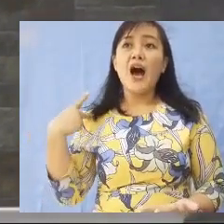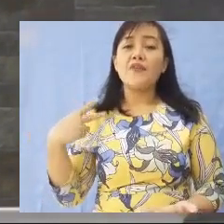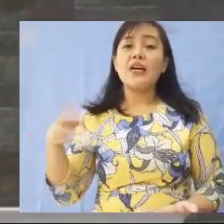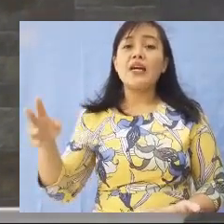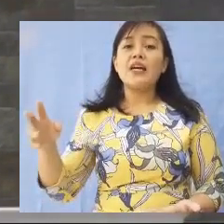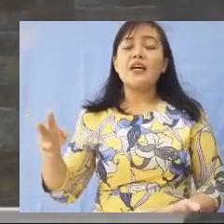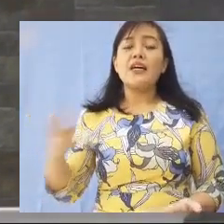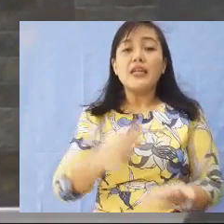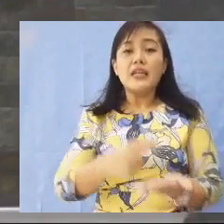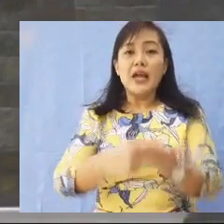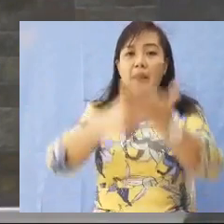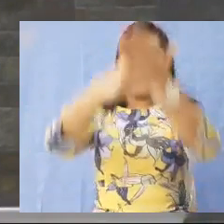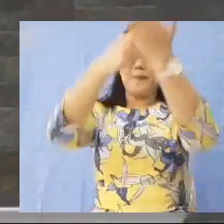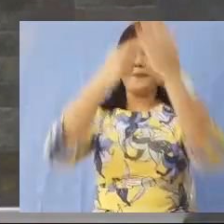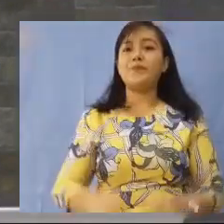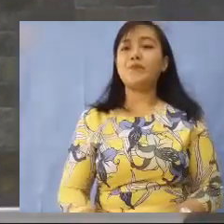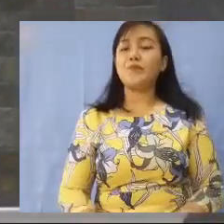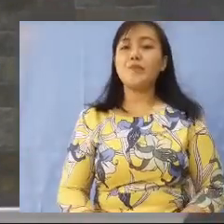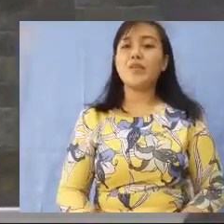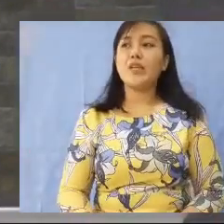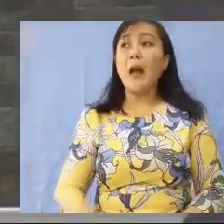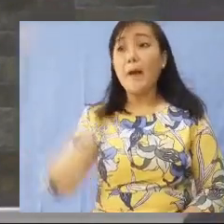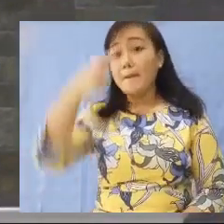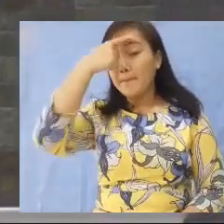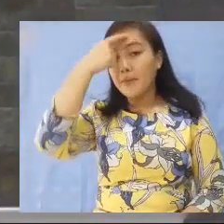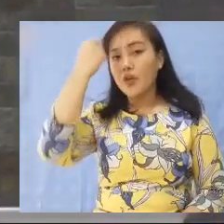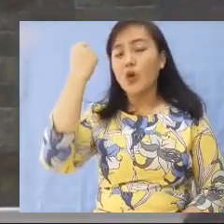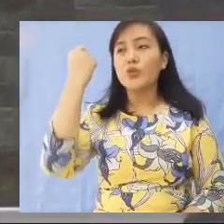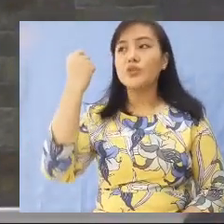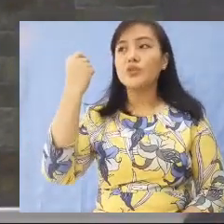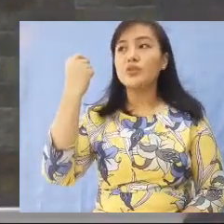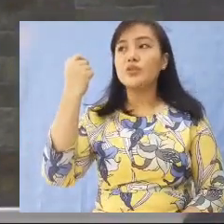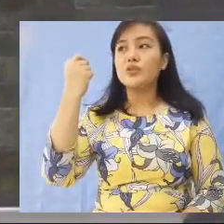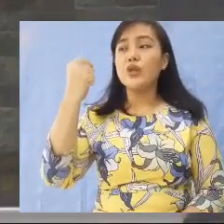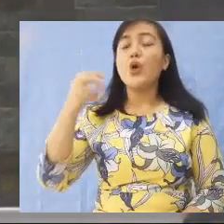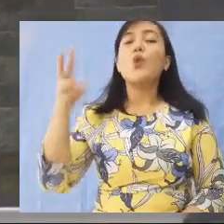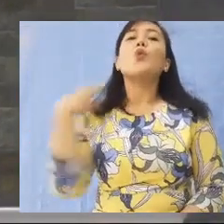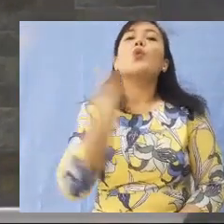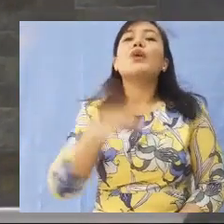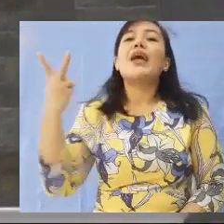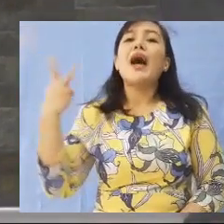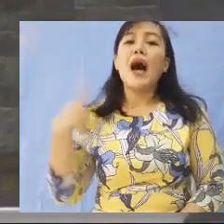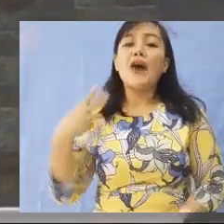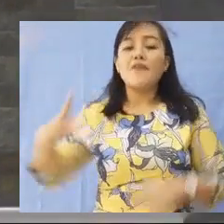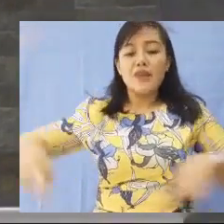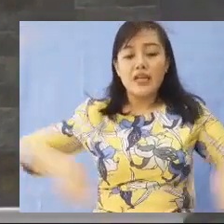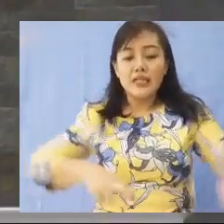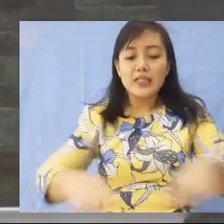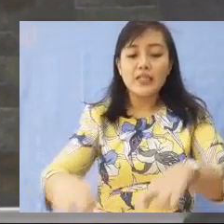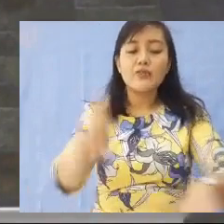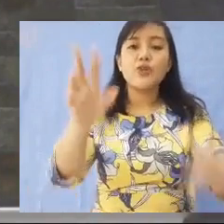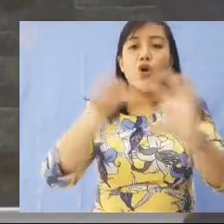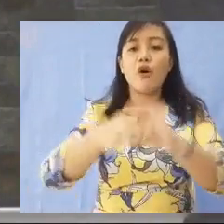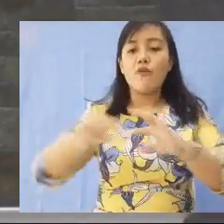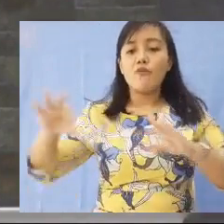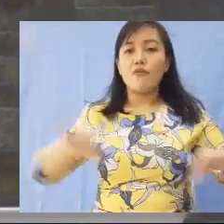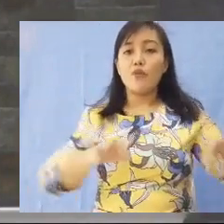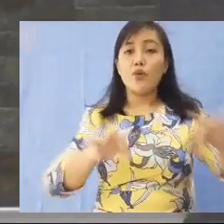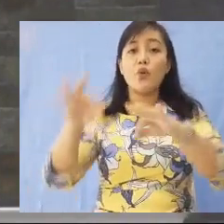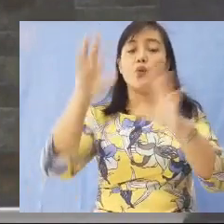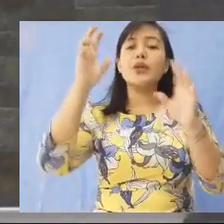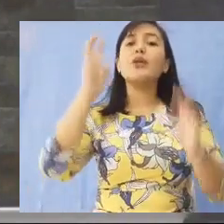atin. Why? There is a river of flowing water within us